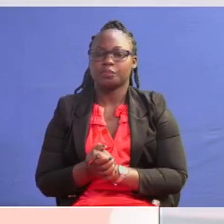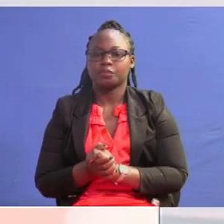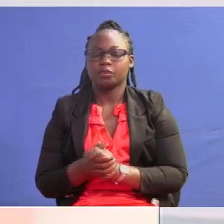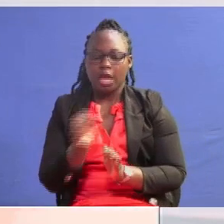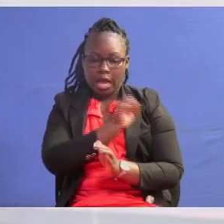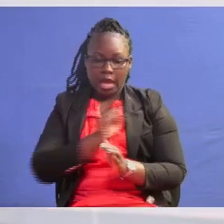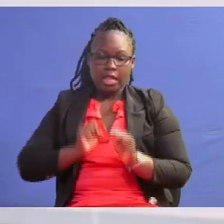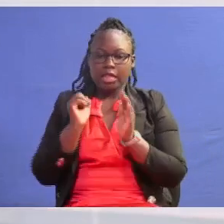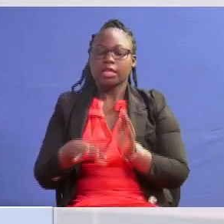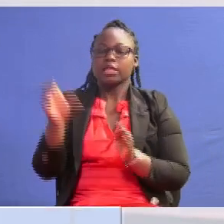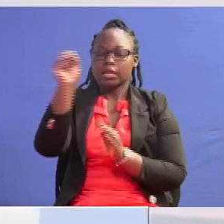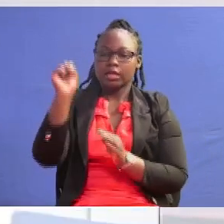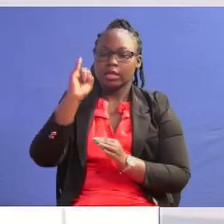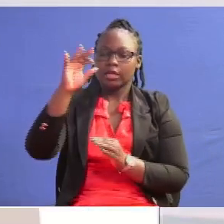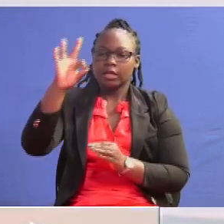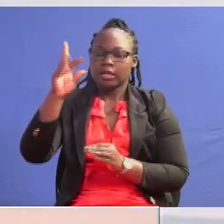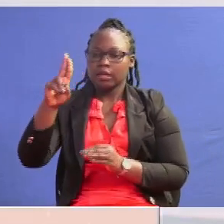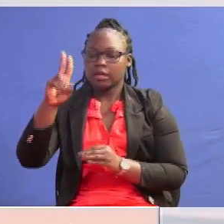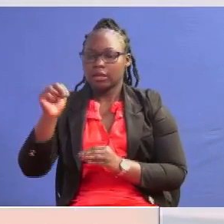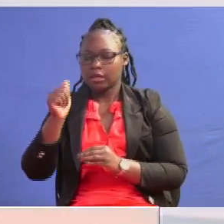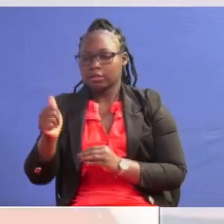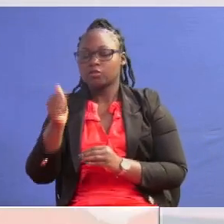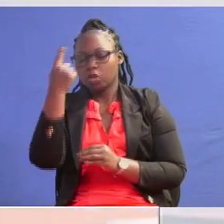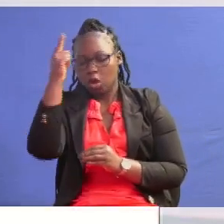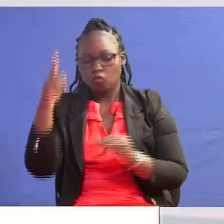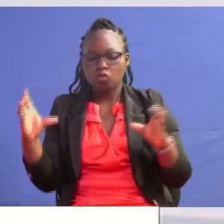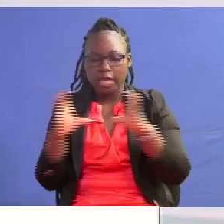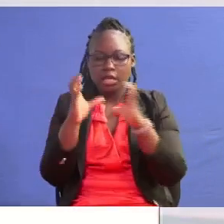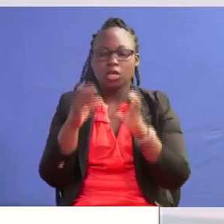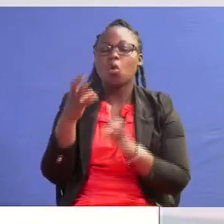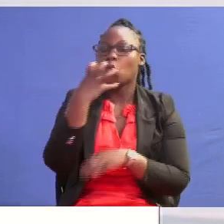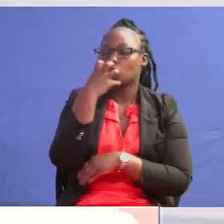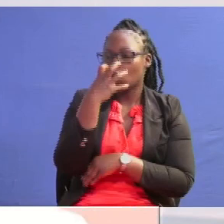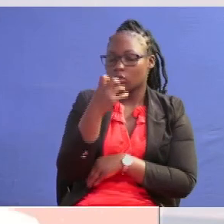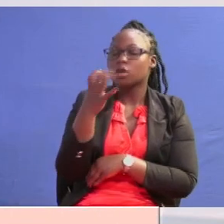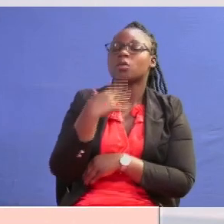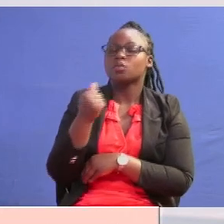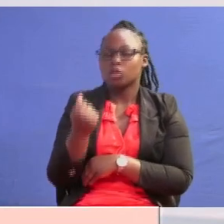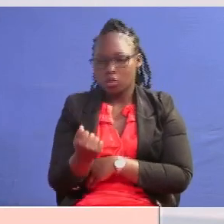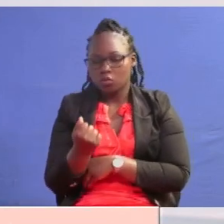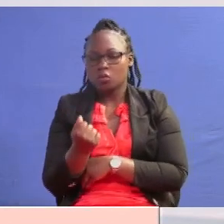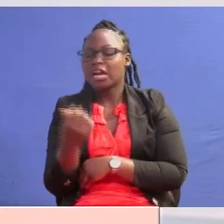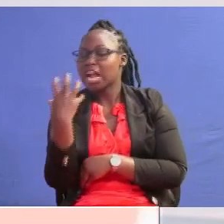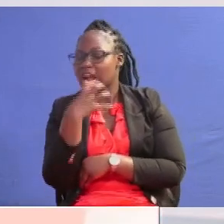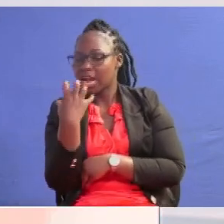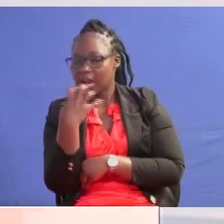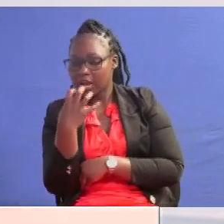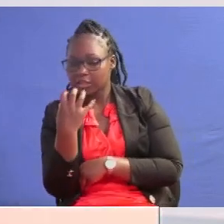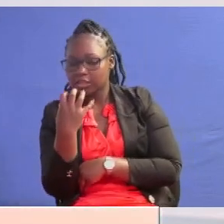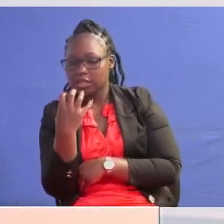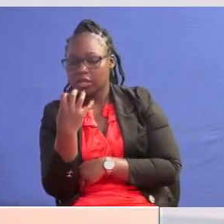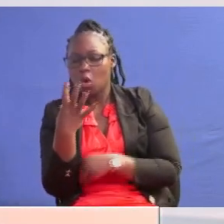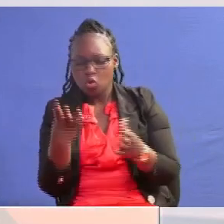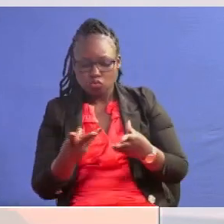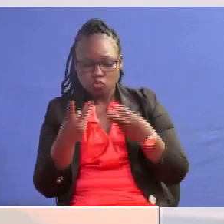Seneta wa Nairobi Edwin Sifuna, ambaye ni katibu mkuu wa chama cha ODM, amemtaka naibu rais Rigathi Gachagua kuwasilisha